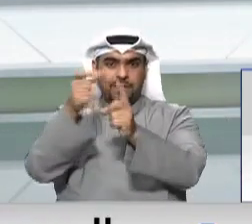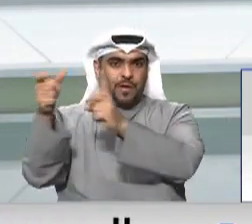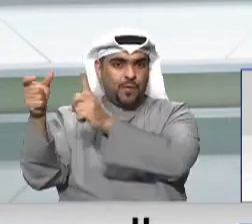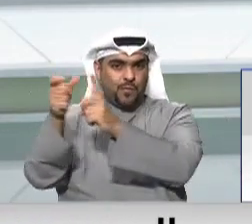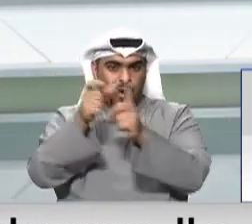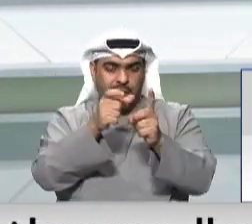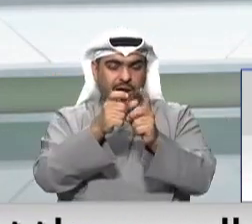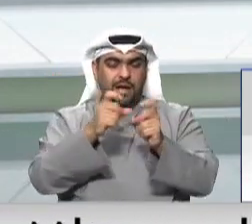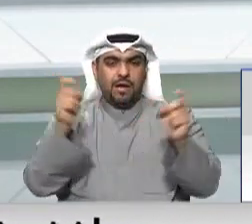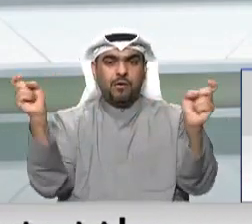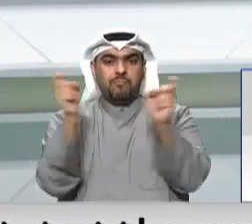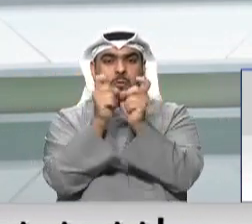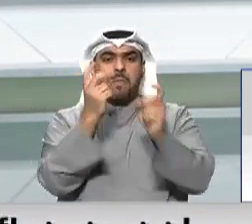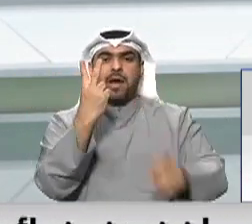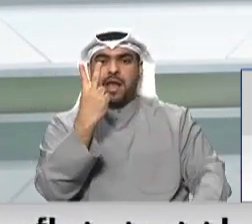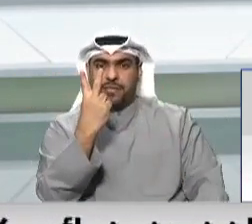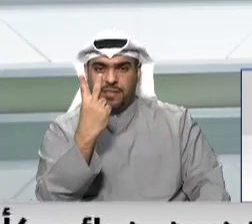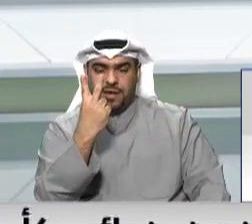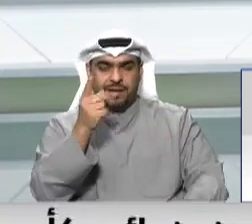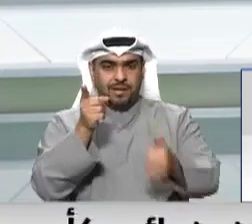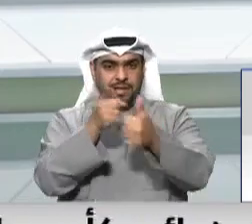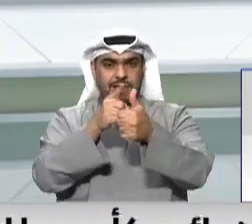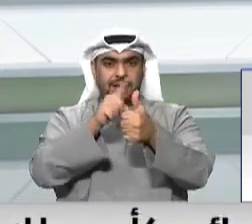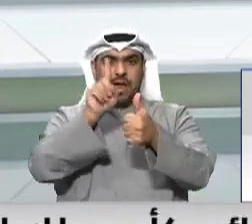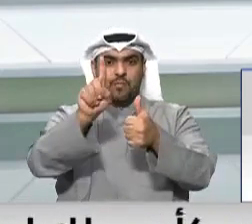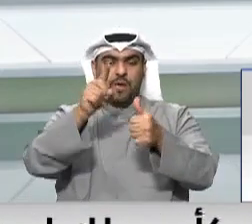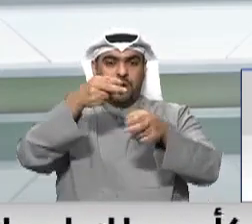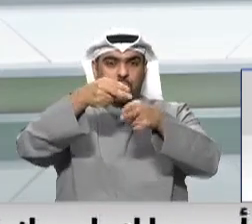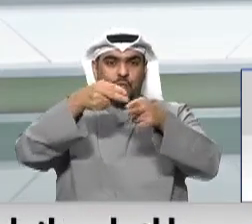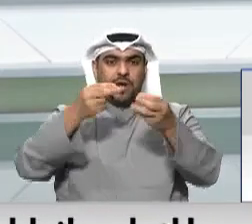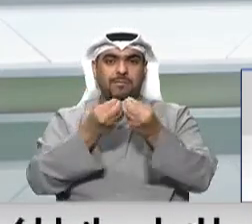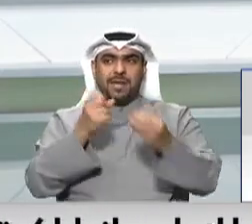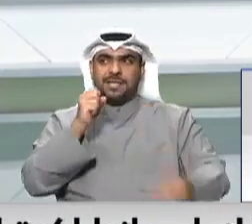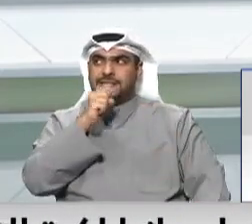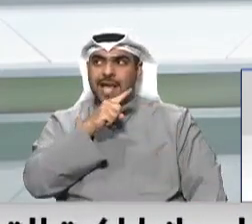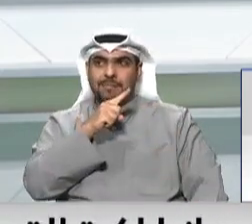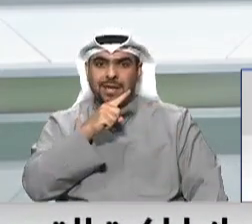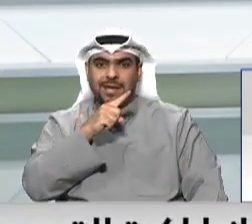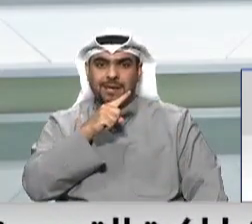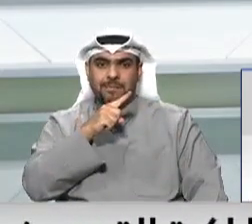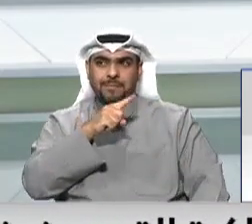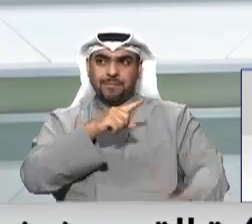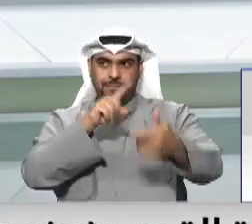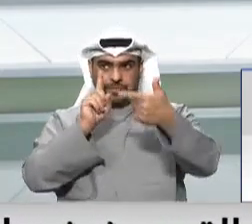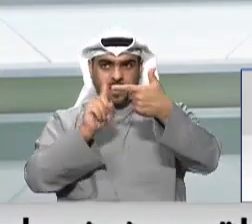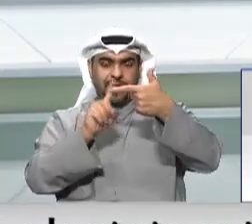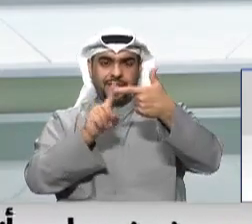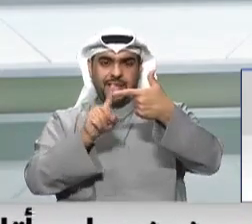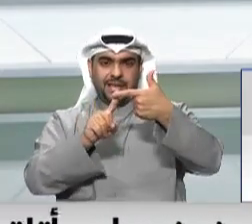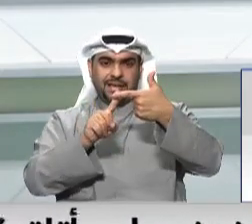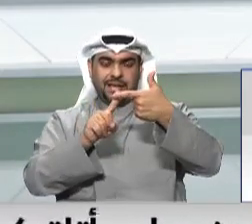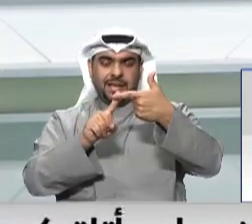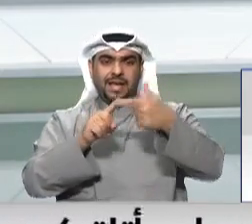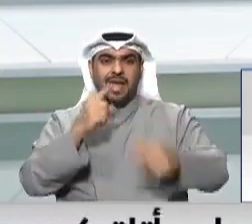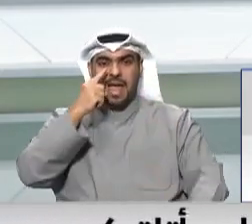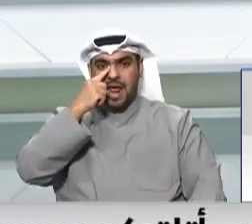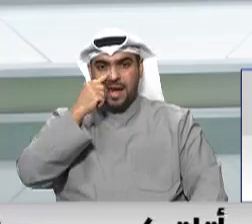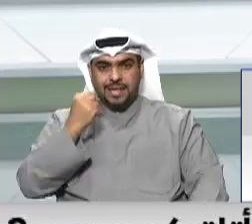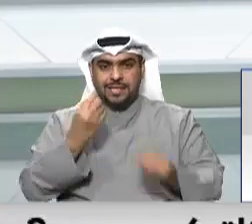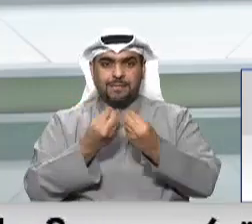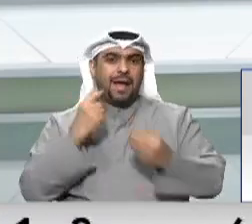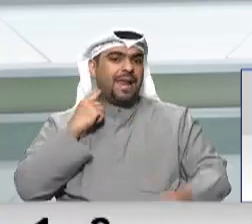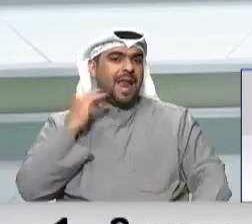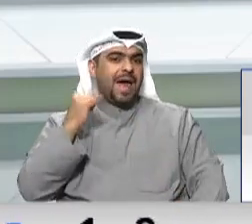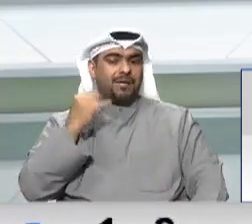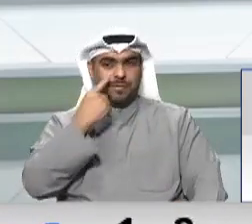من العيار الثقيل، حيث يلتقي الكويت بمنافسه السلمية، فيما يواجه النصر نظيره العربي. المزيد من التفاصيل في